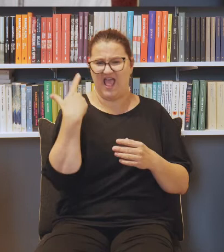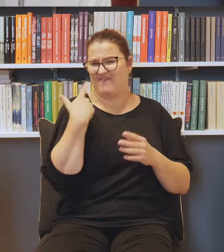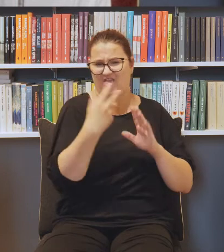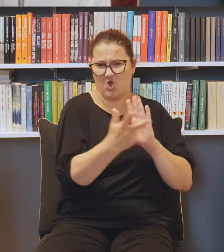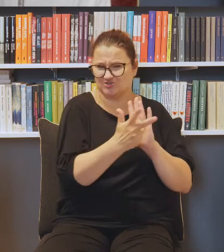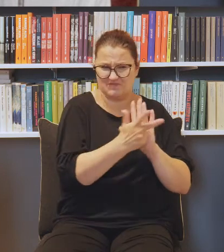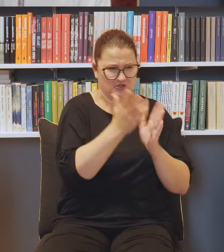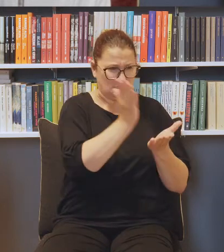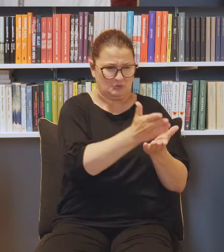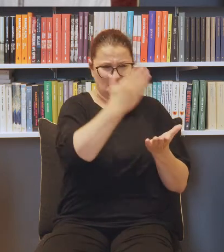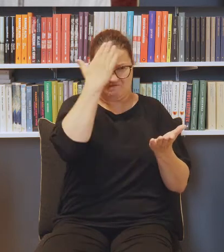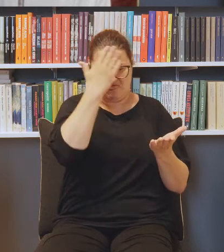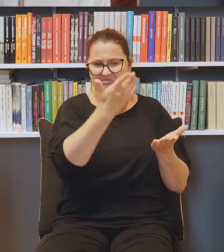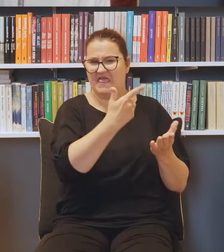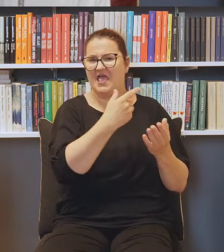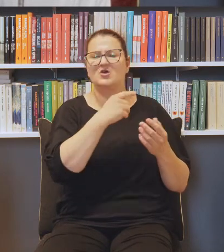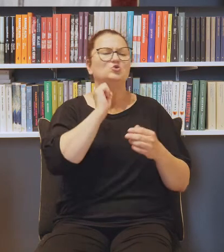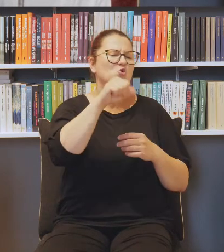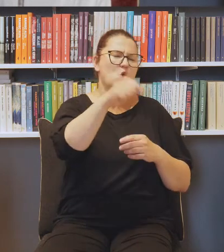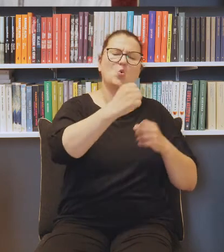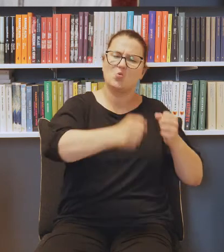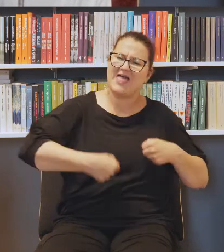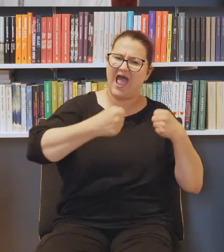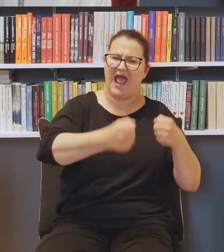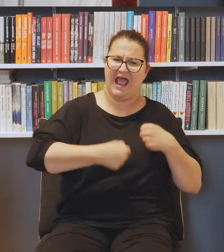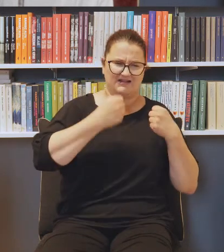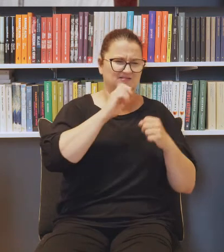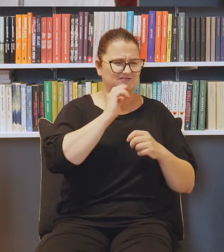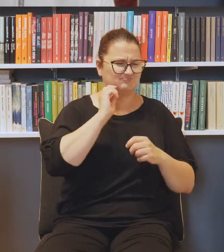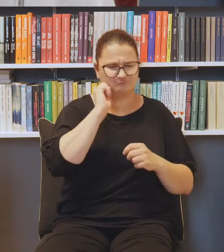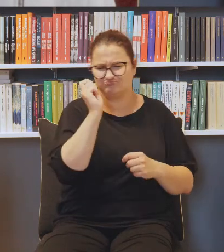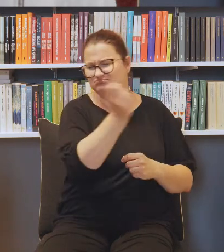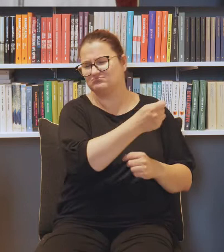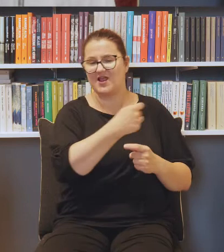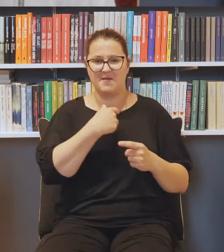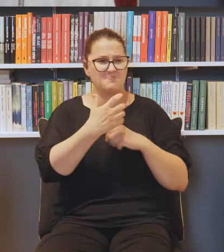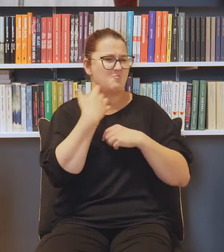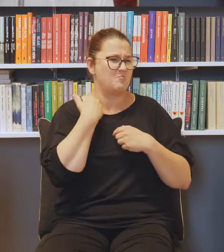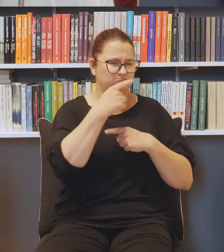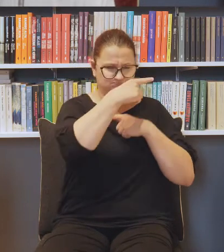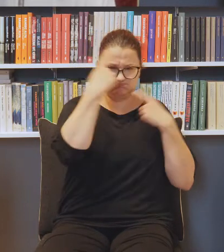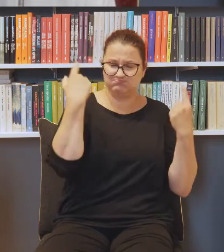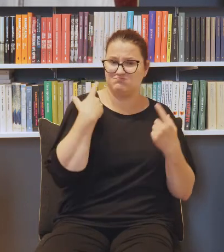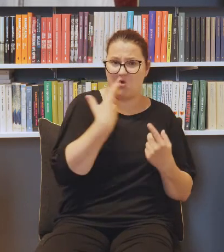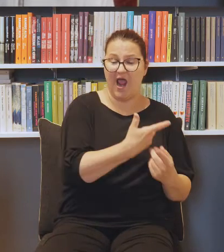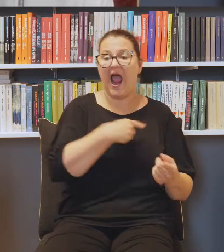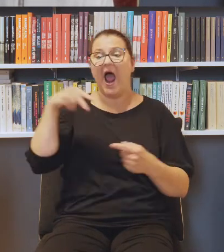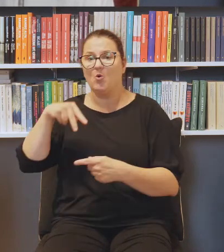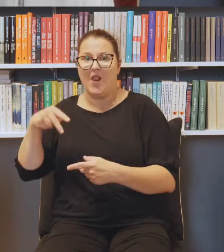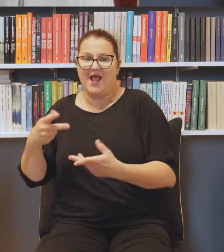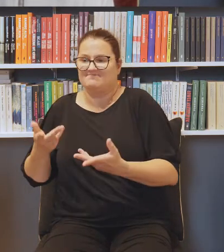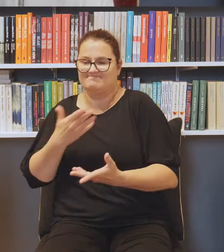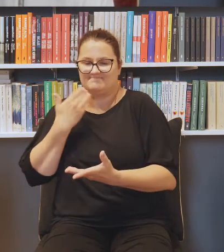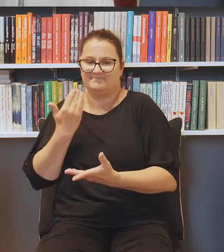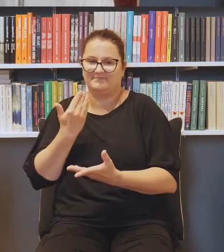i jeździ co roku na narty i po prostu opływa w bogactwa, a Ula jest... I nie chcę mówić,